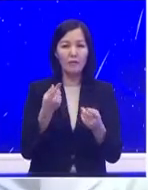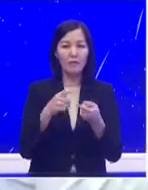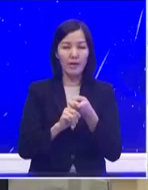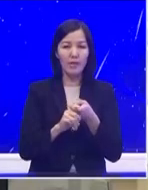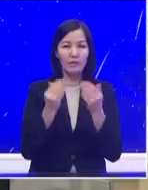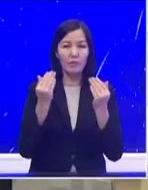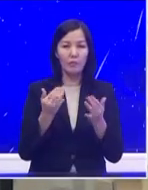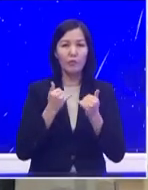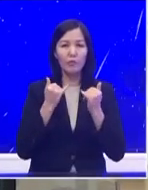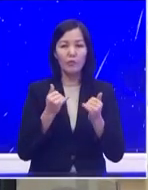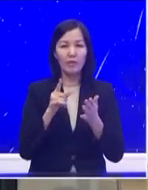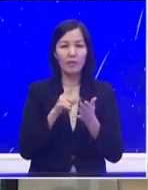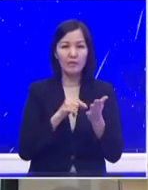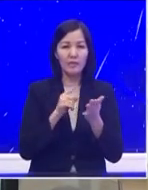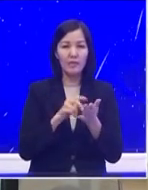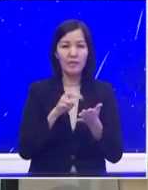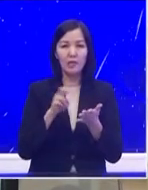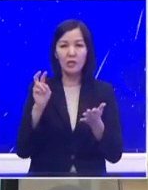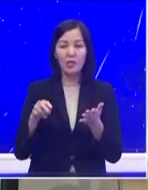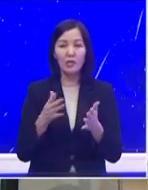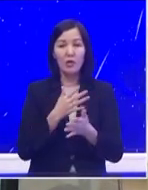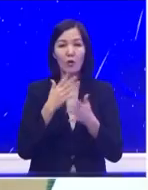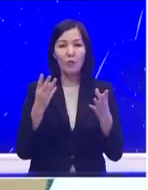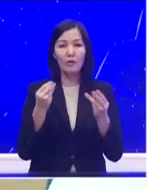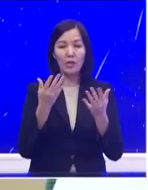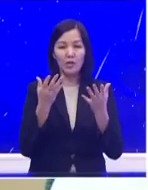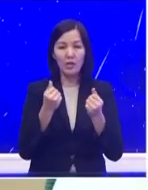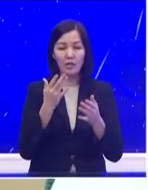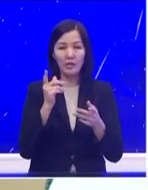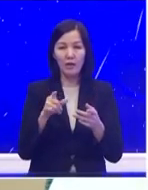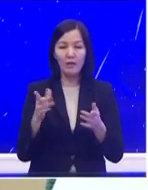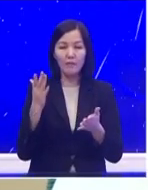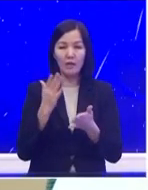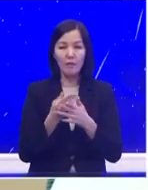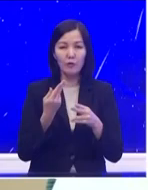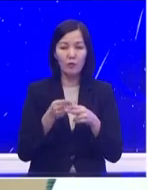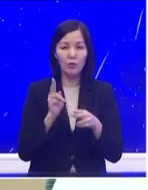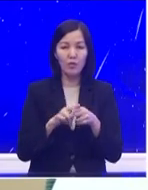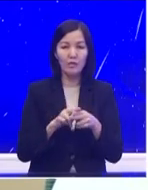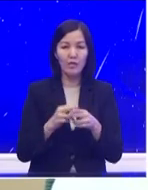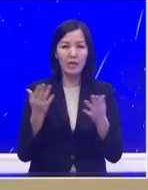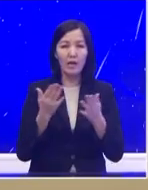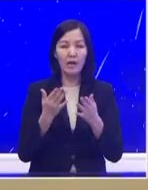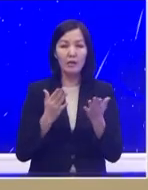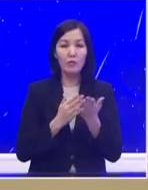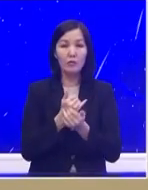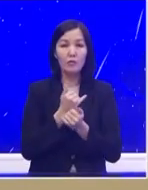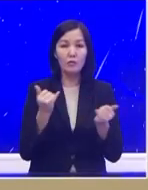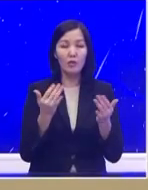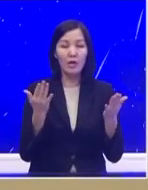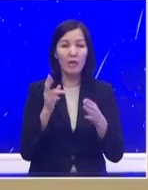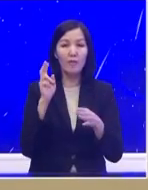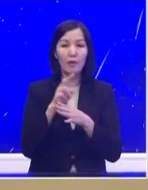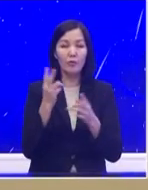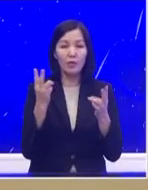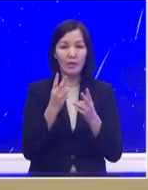Биыл құрметті демалысқа шығатындар арасында қомақты зейнетақы алатындар бар. Сондықтан да оларға қандай пакет ұсыну және қайда жүгіну